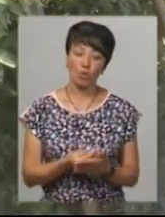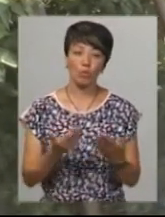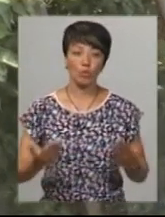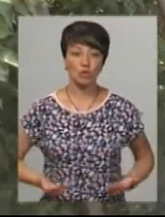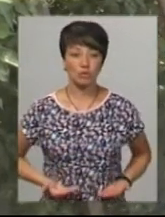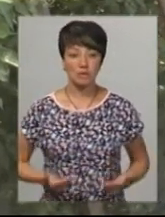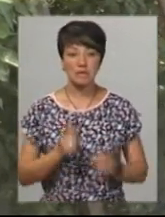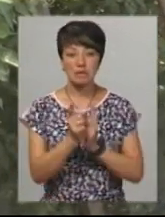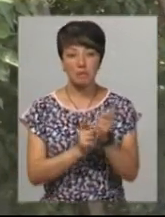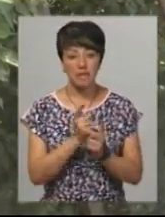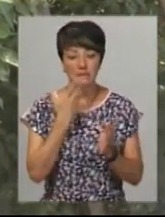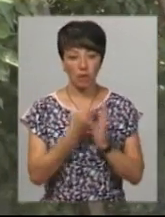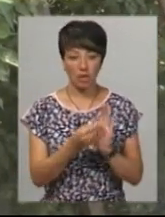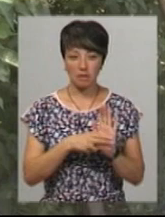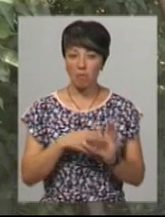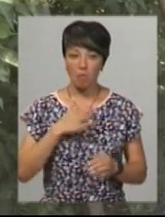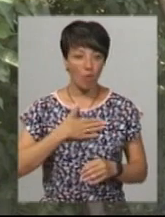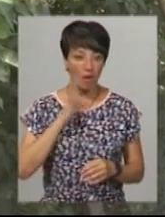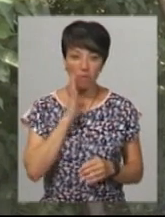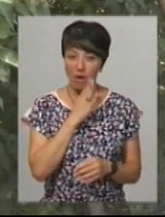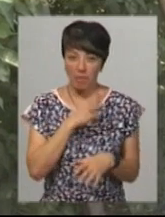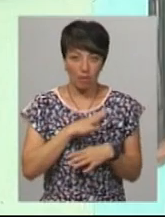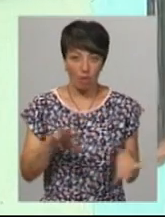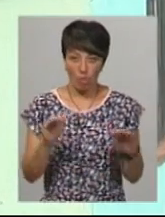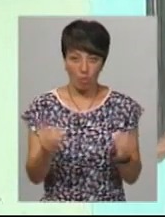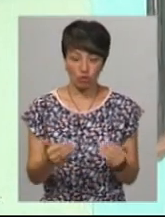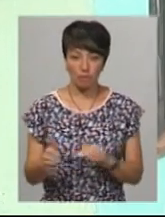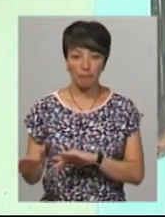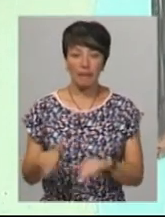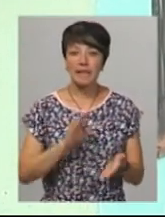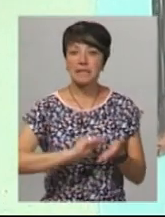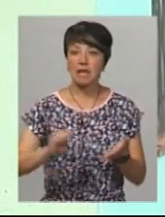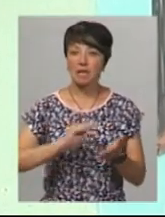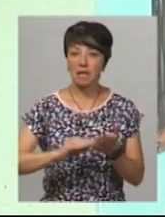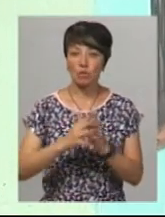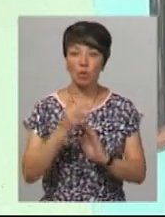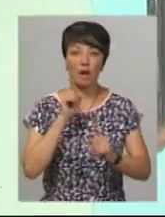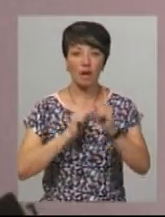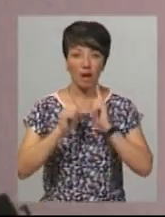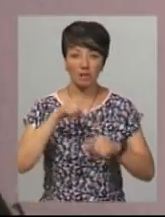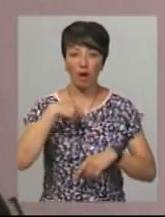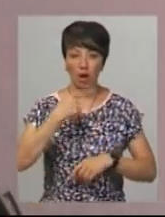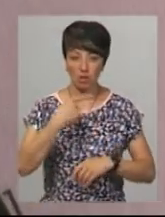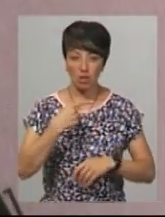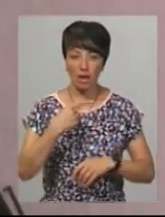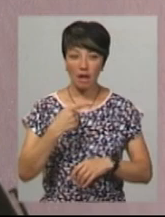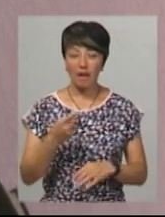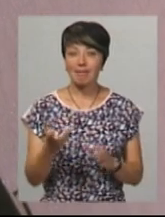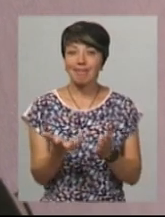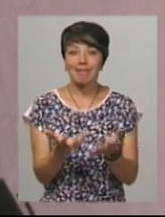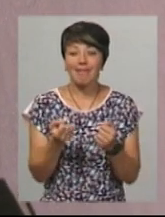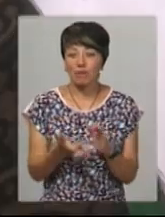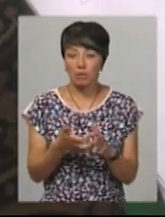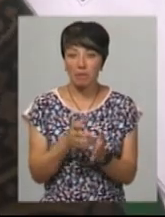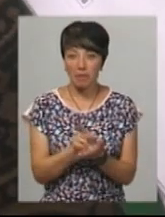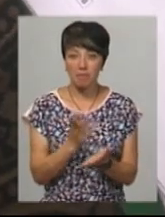про місце зміни своєї реєстрації. Моя мама не була обмежена. Секретар Гвардійської сільської ради Ірина Сарафін каже, на недоотриману пенсію